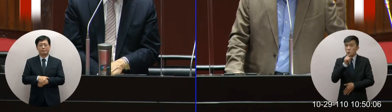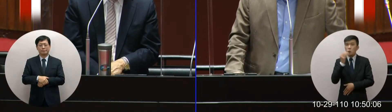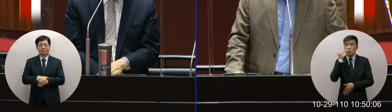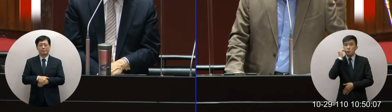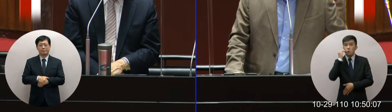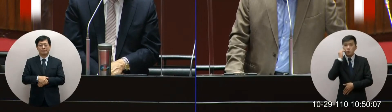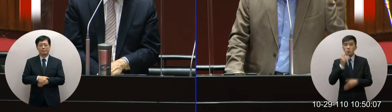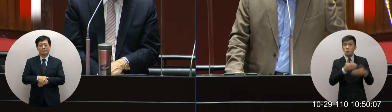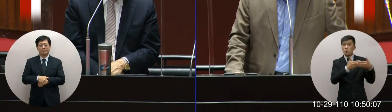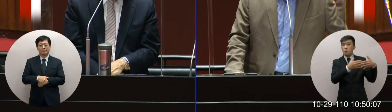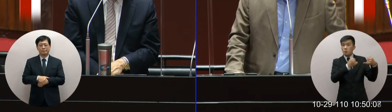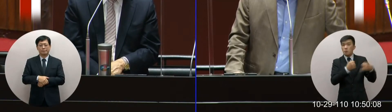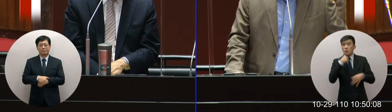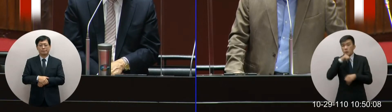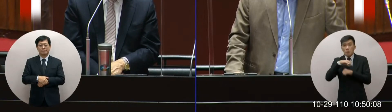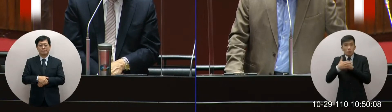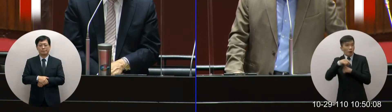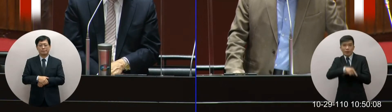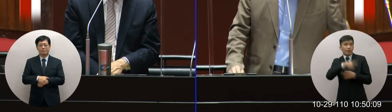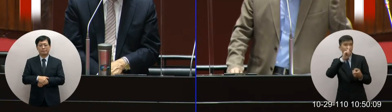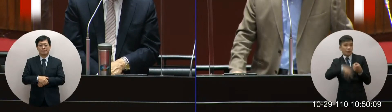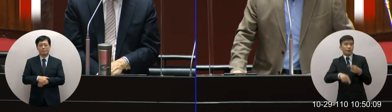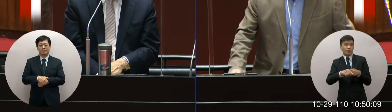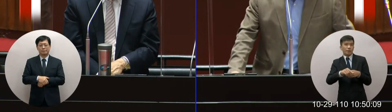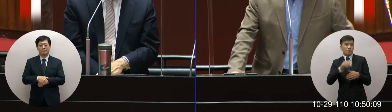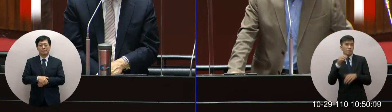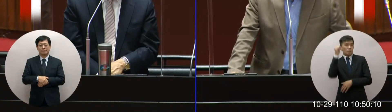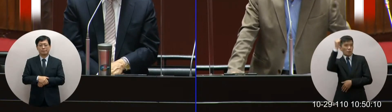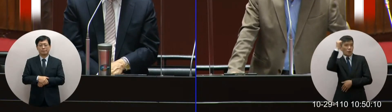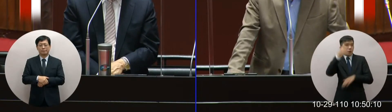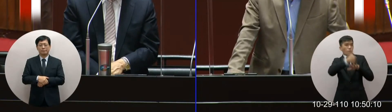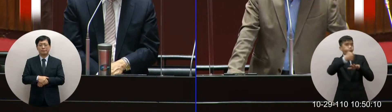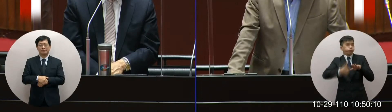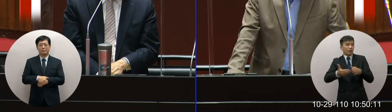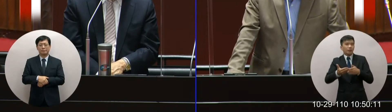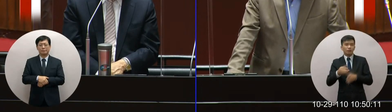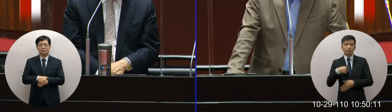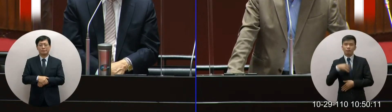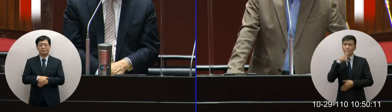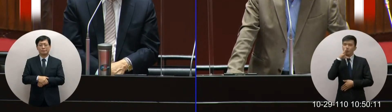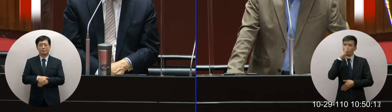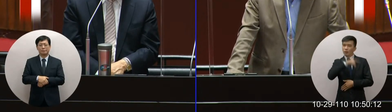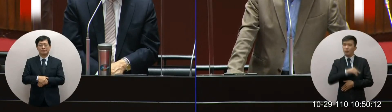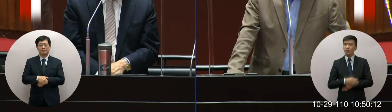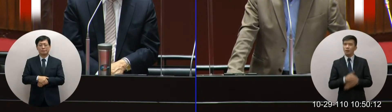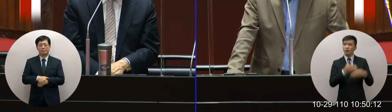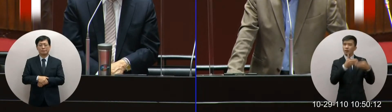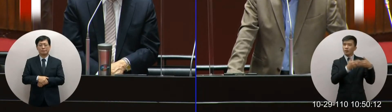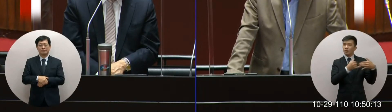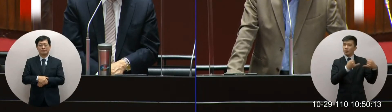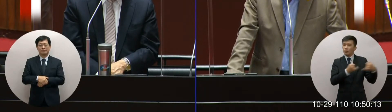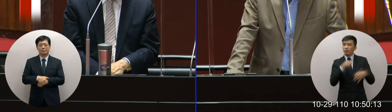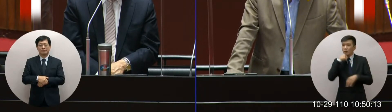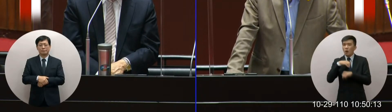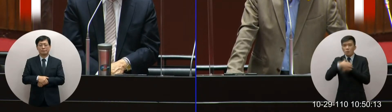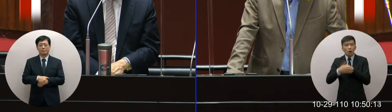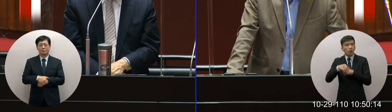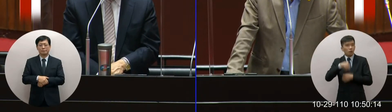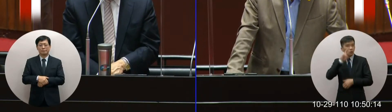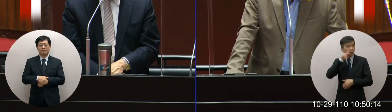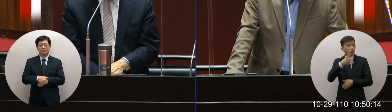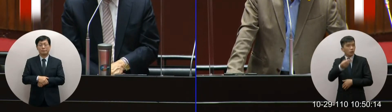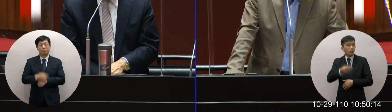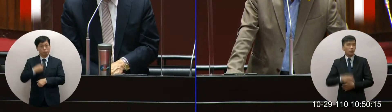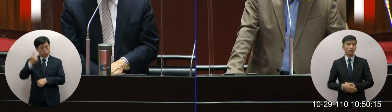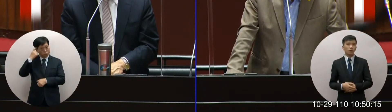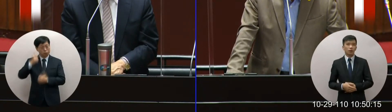免，要下台。这个完全无法理解，抗中保台为什么要罢免？抗中保台错了吗？